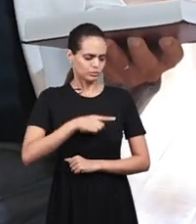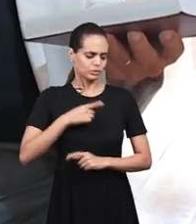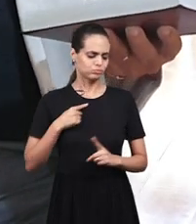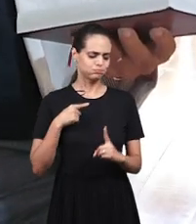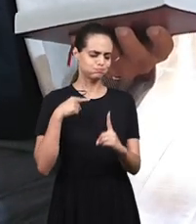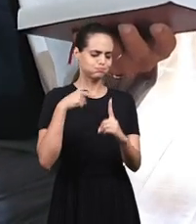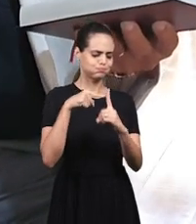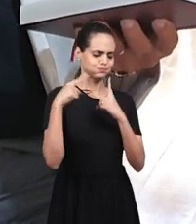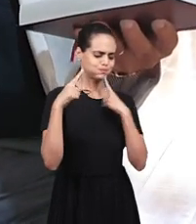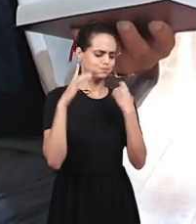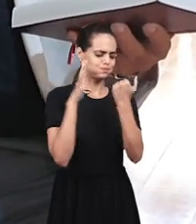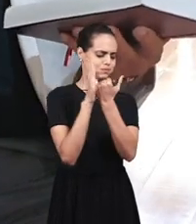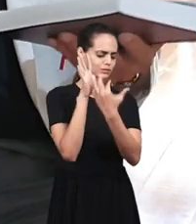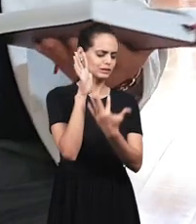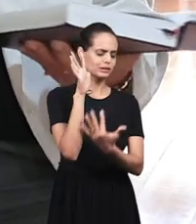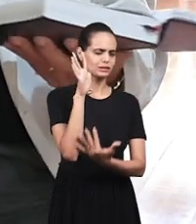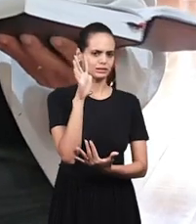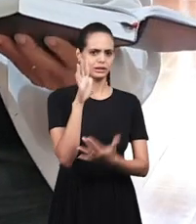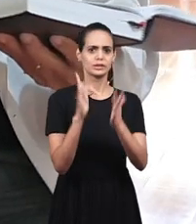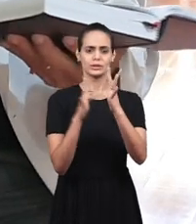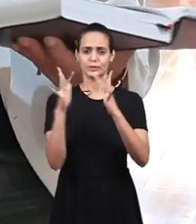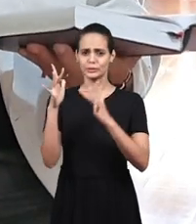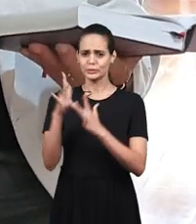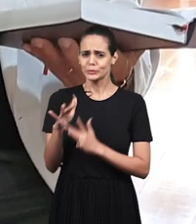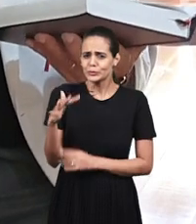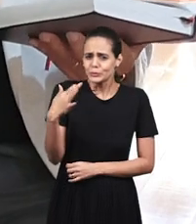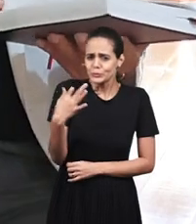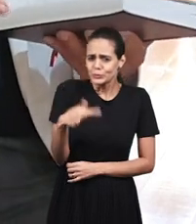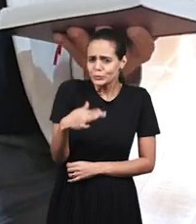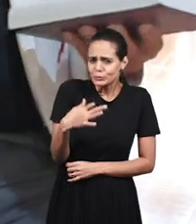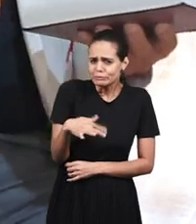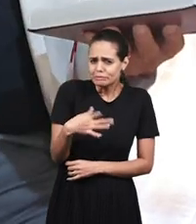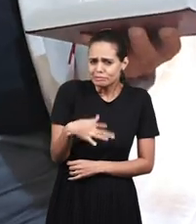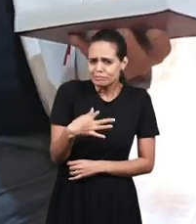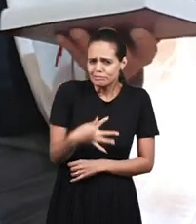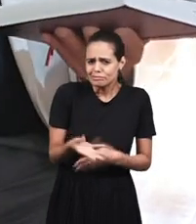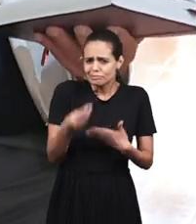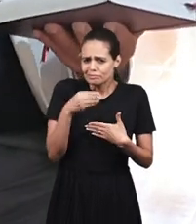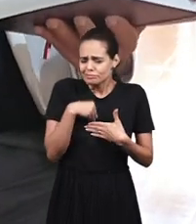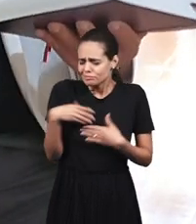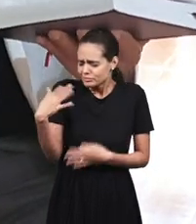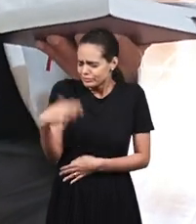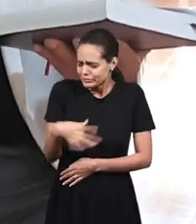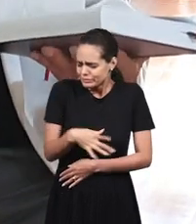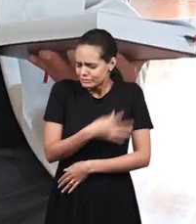Он заболел, он ранами его мы исцелились, да?